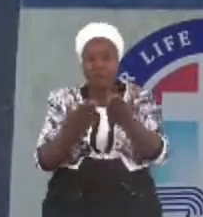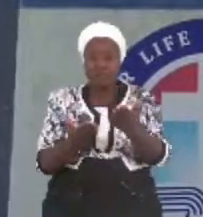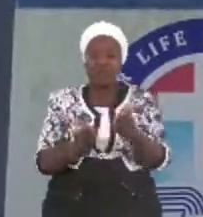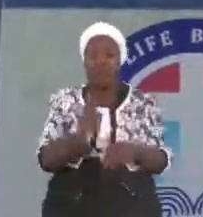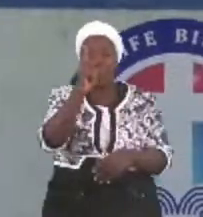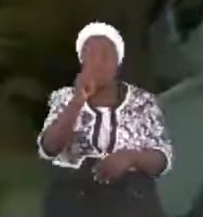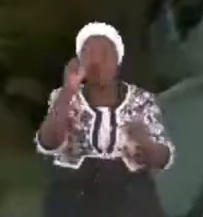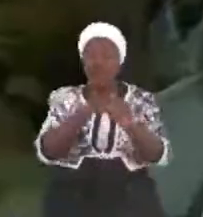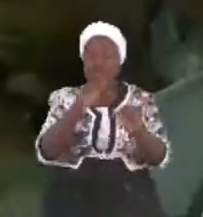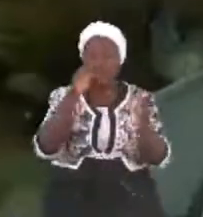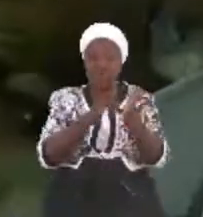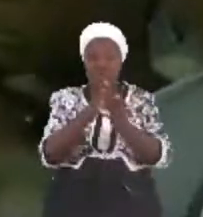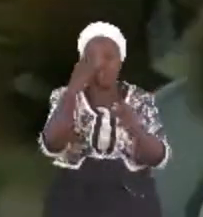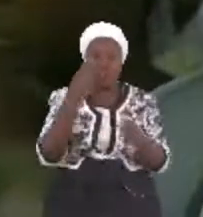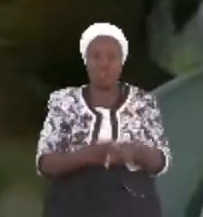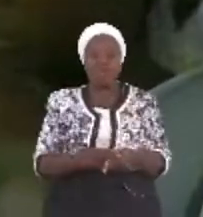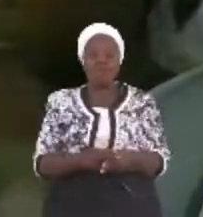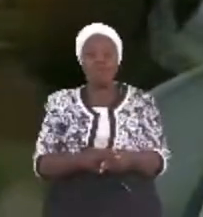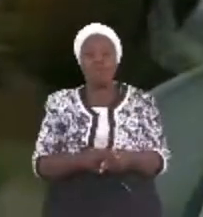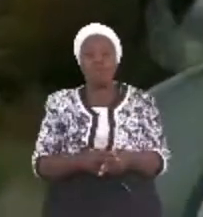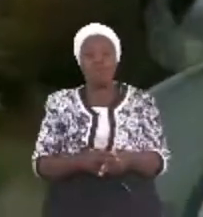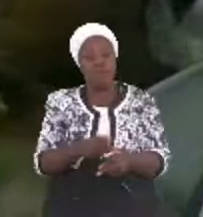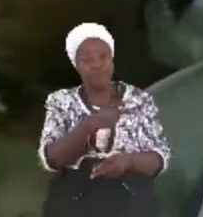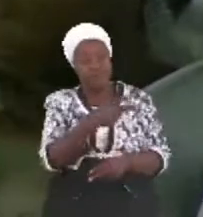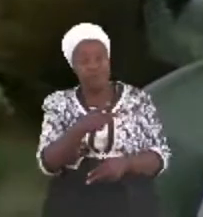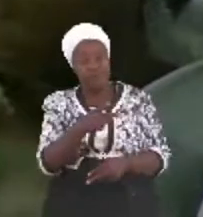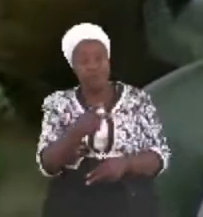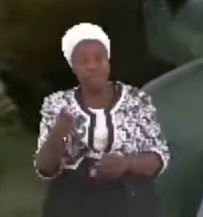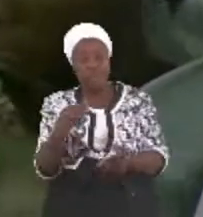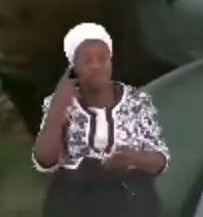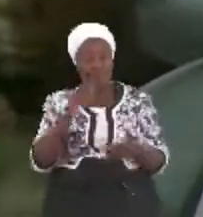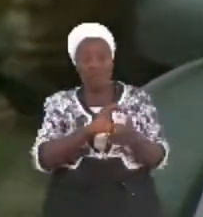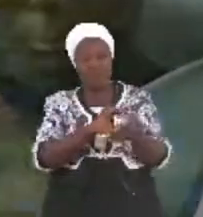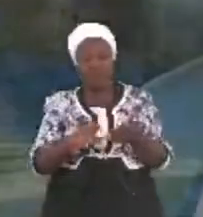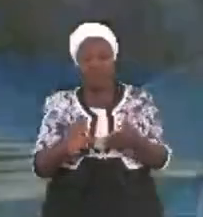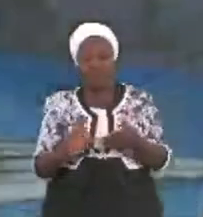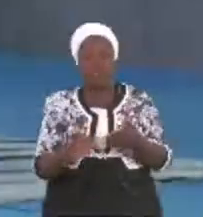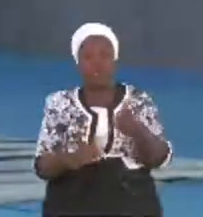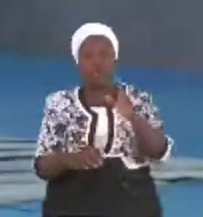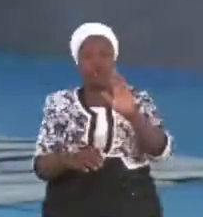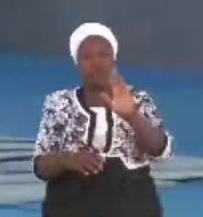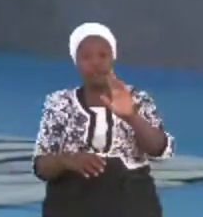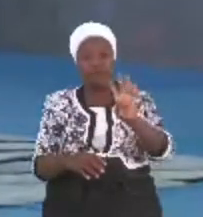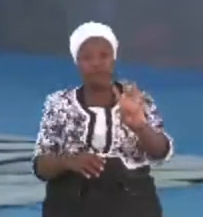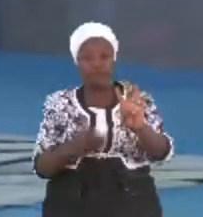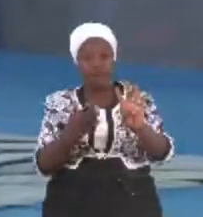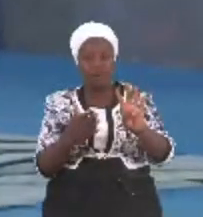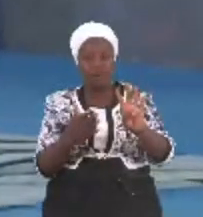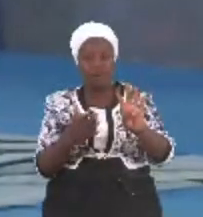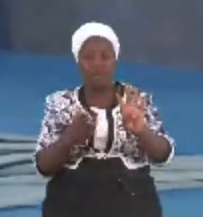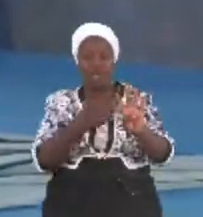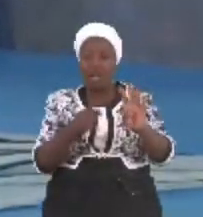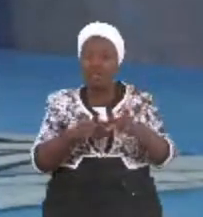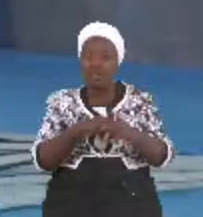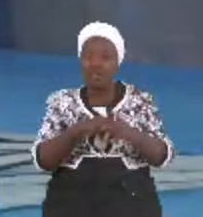au nom de Jésus. Verset 4 là-bas. Verset 4. comme